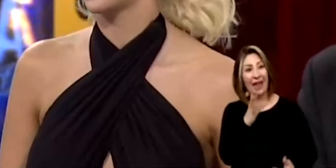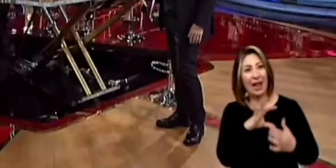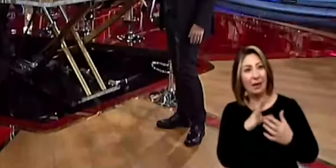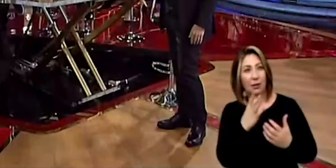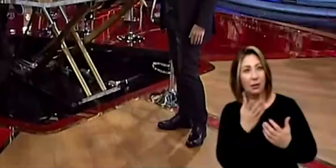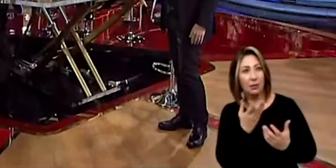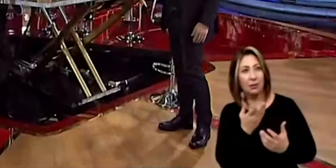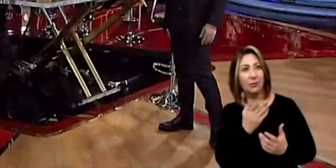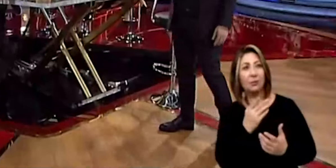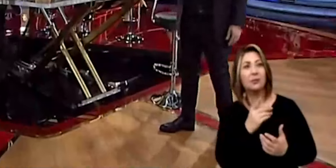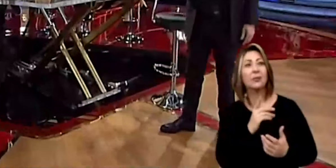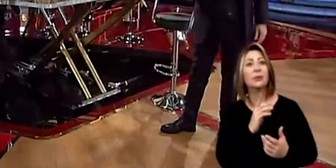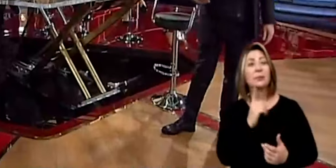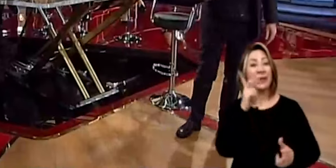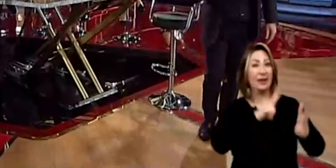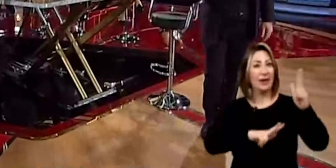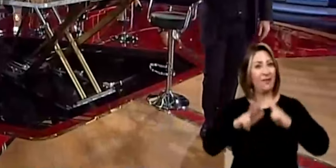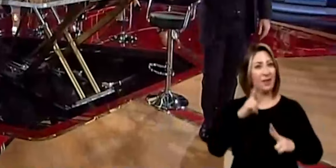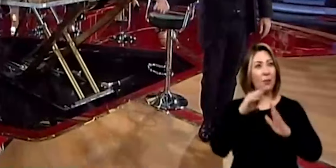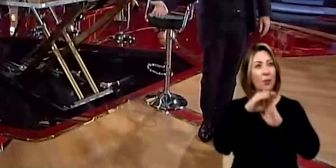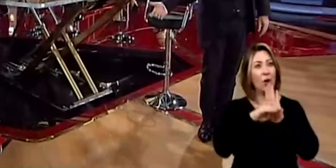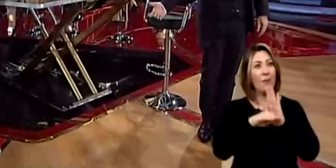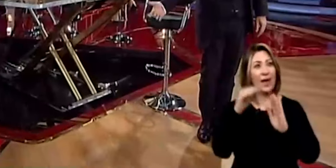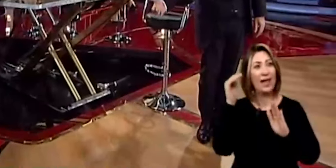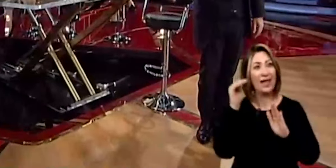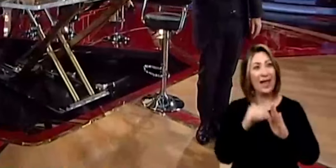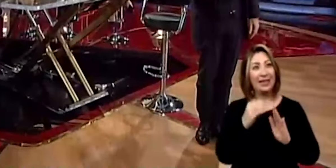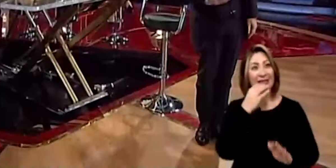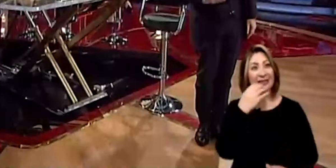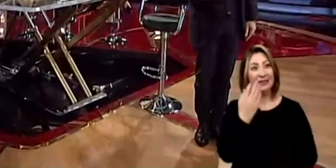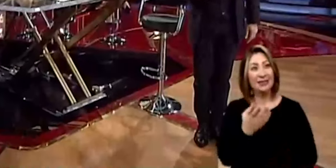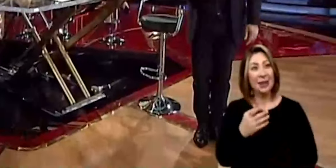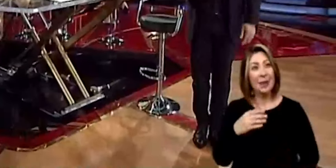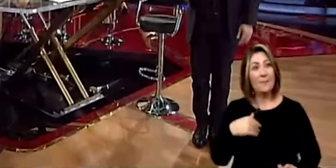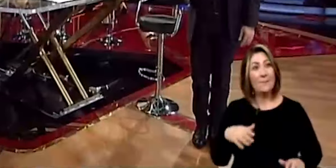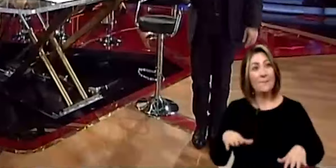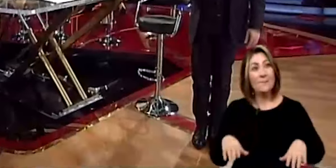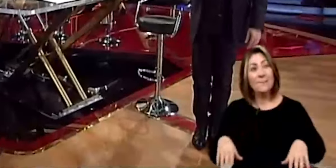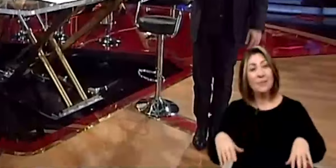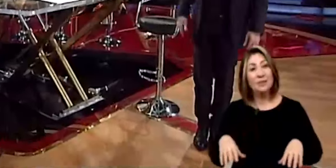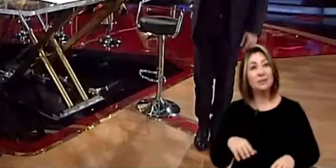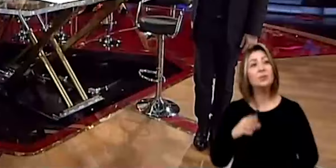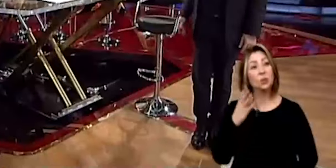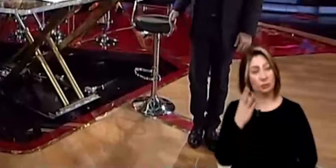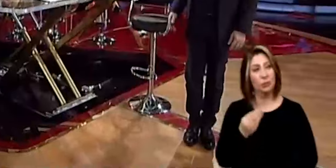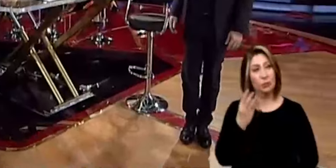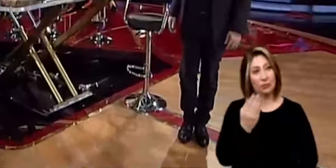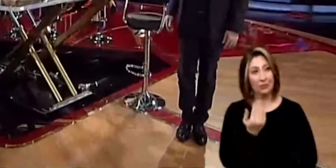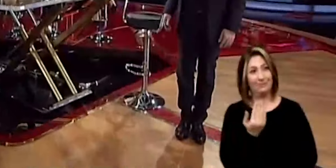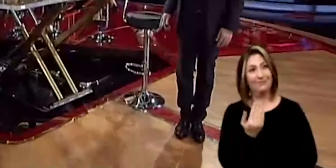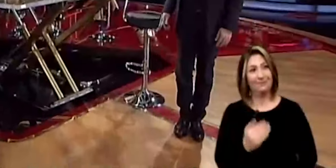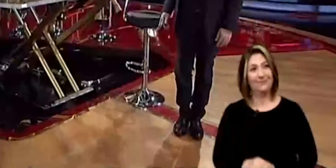var? Yani nasıl bir kıyafet nasıl programa gelmeye peki, izin verebilir ama bacaklarımı rahat tamam kullanamam. Hayır, kullanırsın. Gel buraya